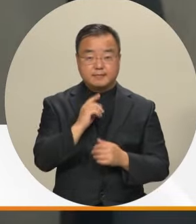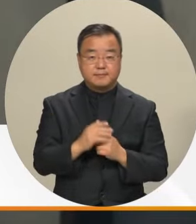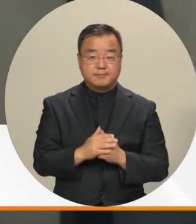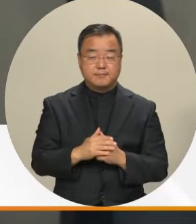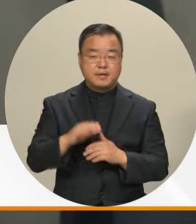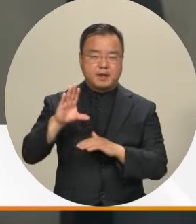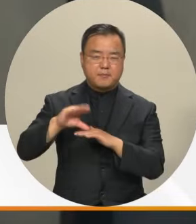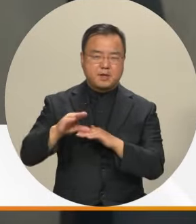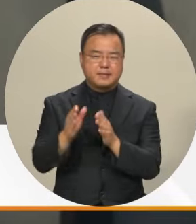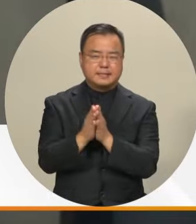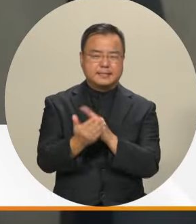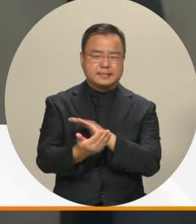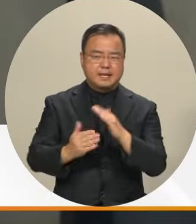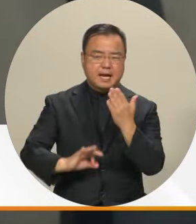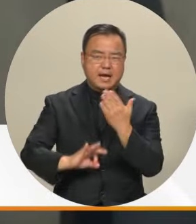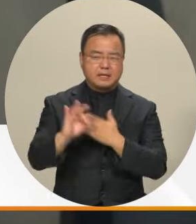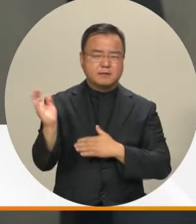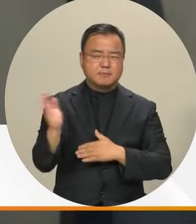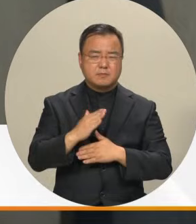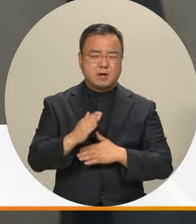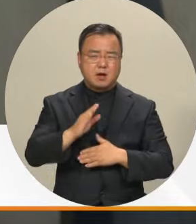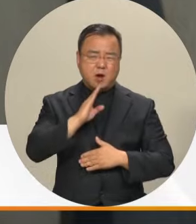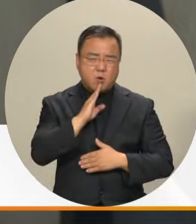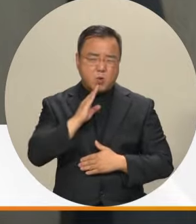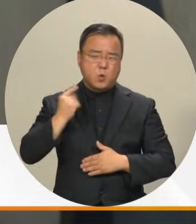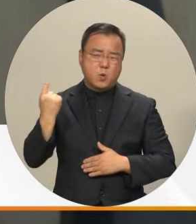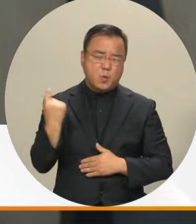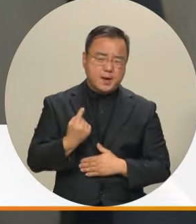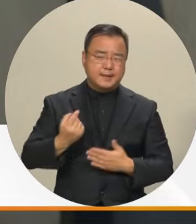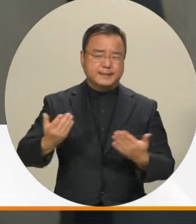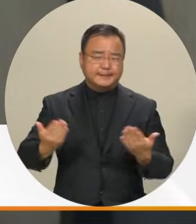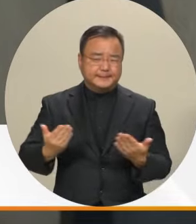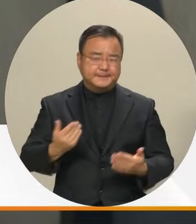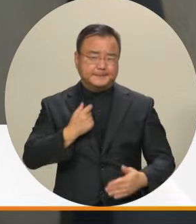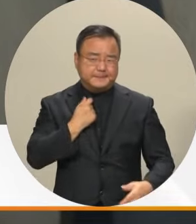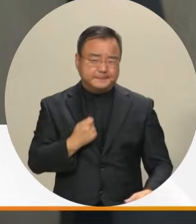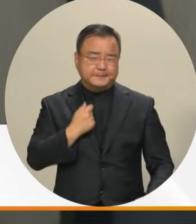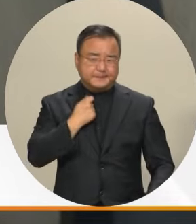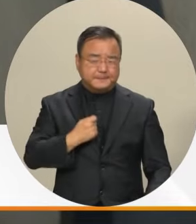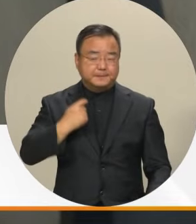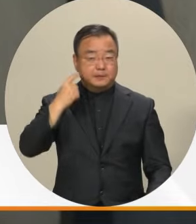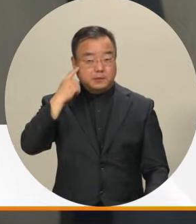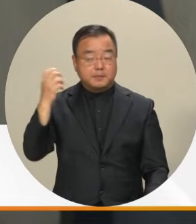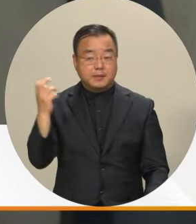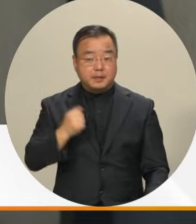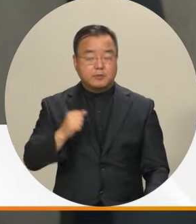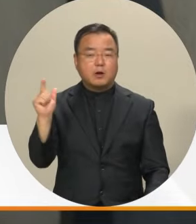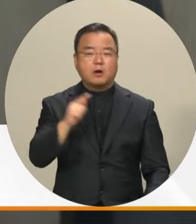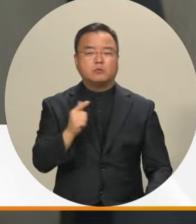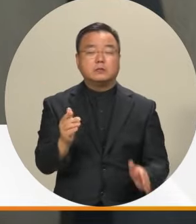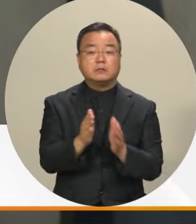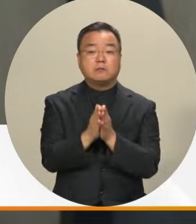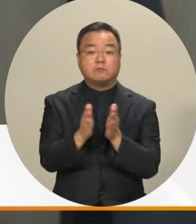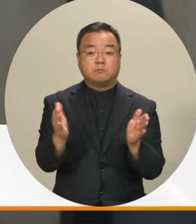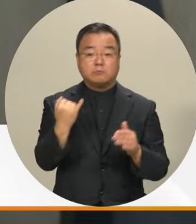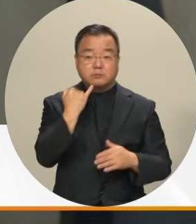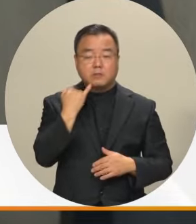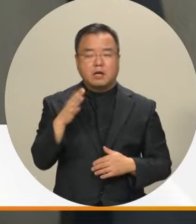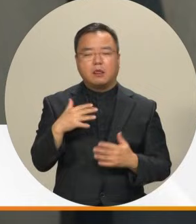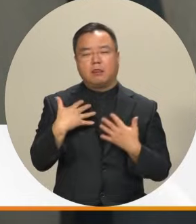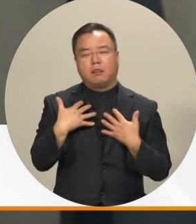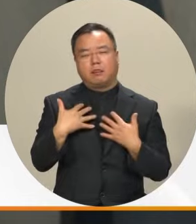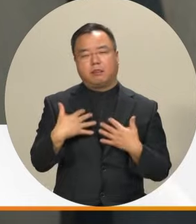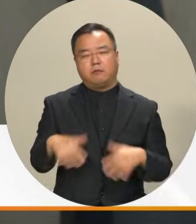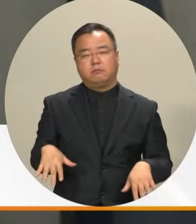방송을 시작하기 전에 아침부터 아 너무 오고 싶어 이런 마음을 갖고 이렇게 하루를 시작하면 좋은데 지금 무기력하다는